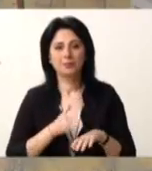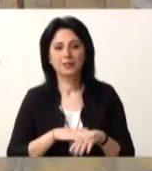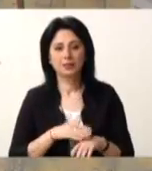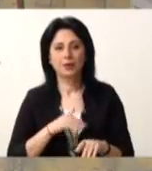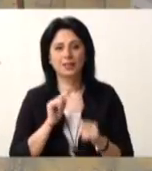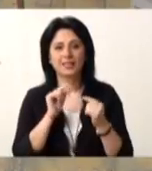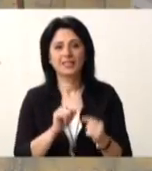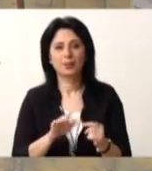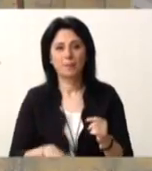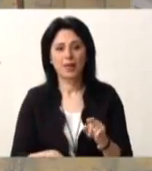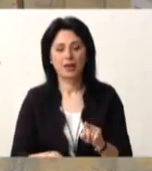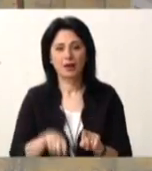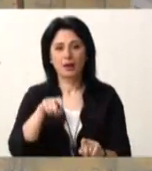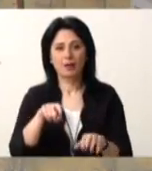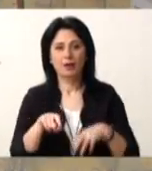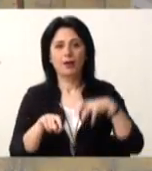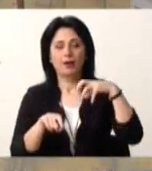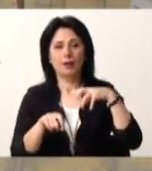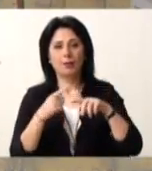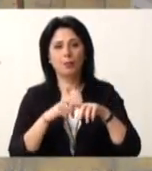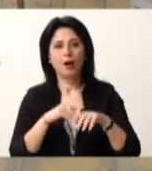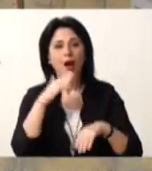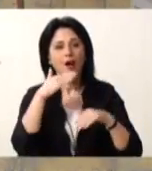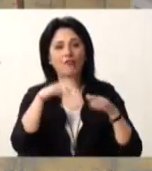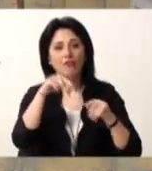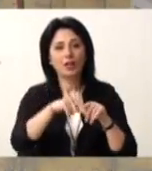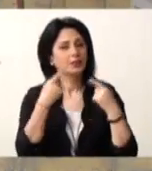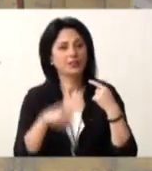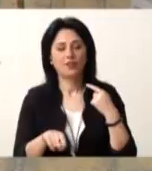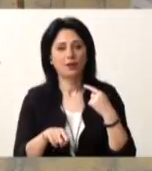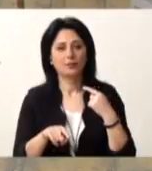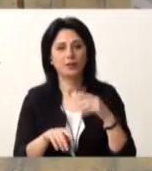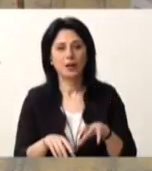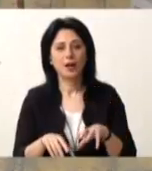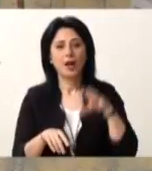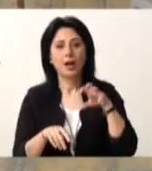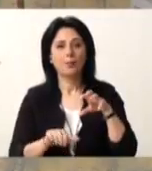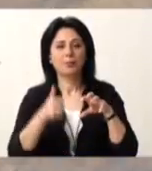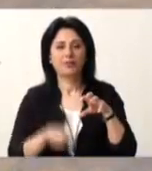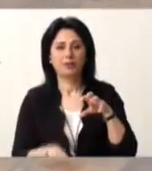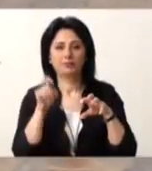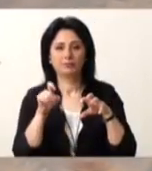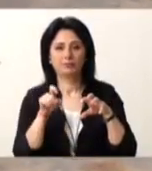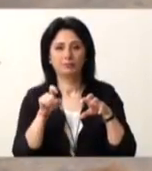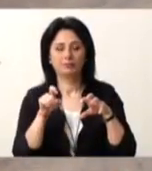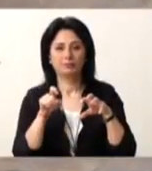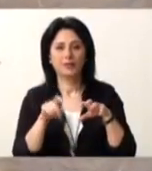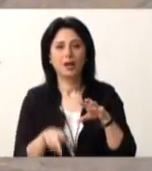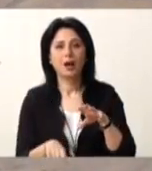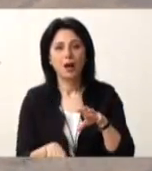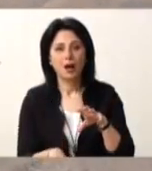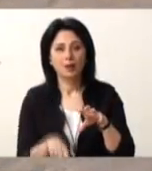ძალის საწინააღმდეგოდ ფეხი უნდა ავწიოთ, აულში ვაკეთებთ საწინააღმდეგოს. ანუ შესუნთქვა არის დაწევასთან ერთად, თუ